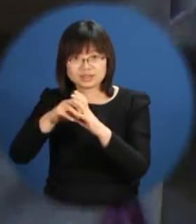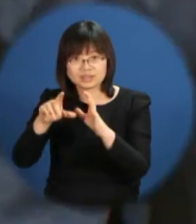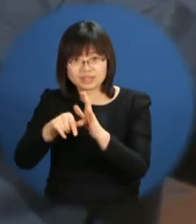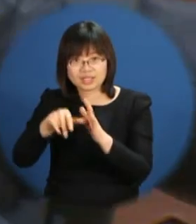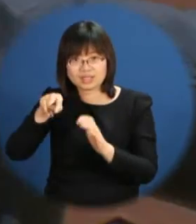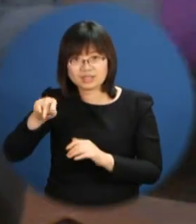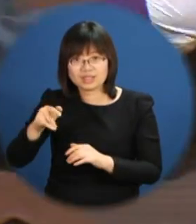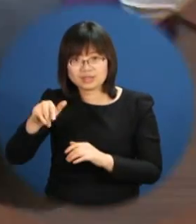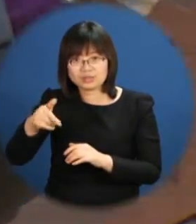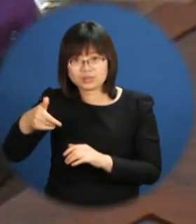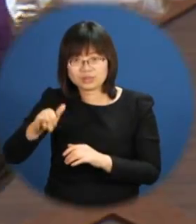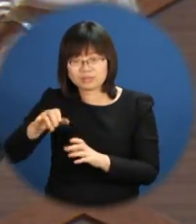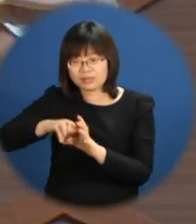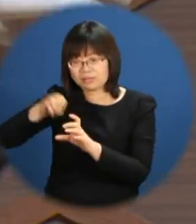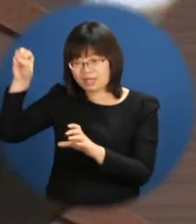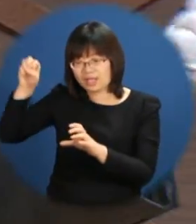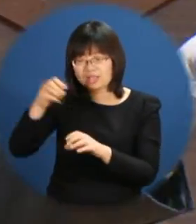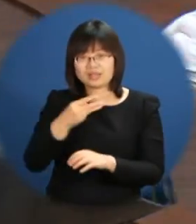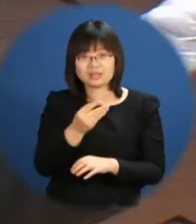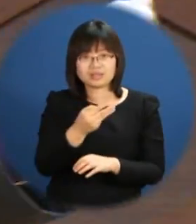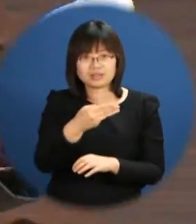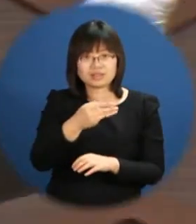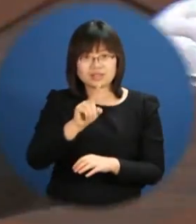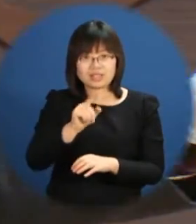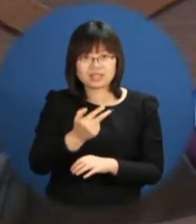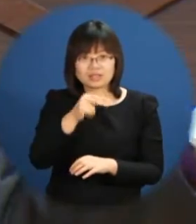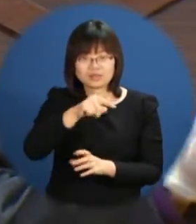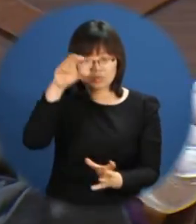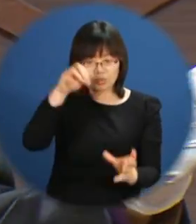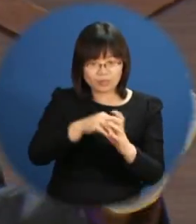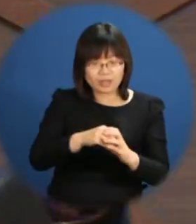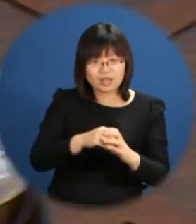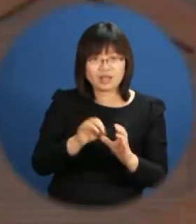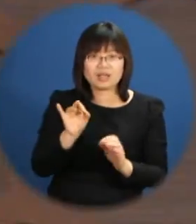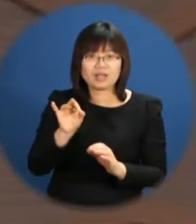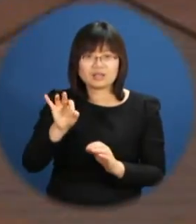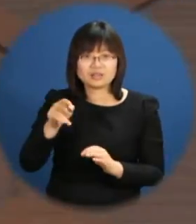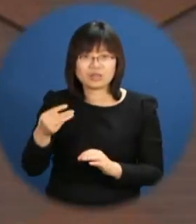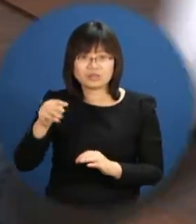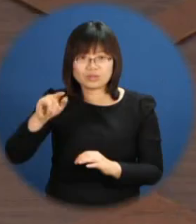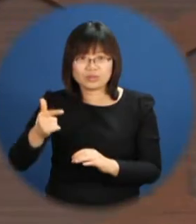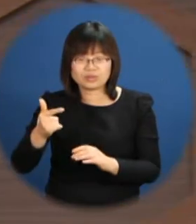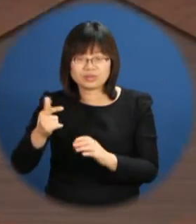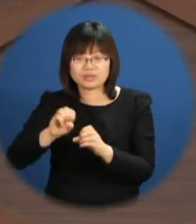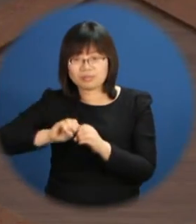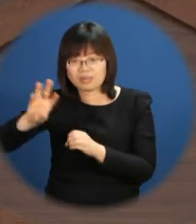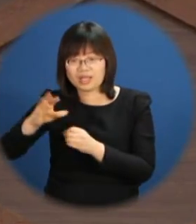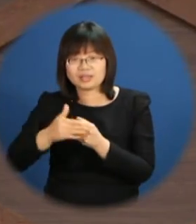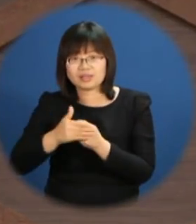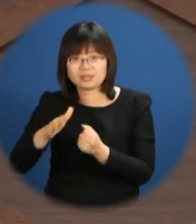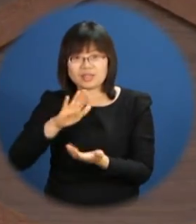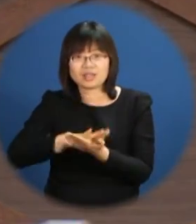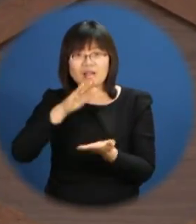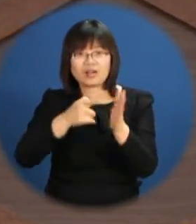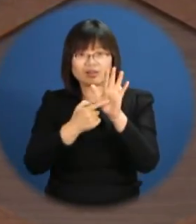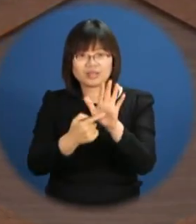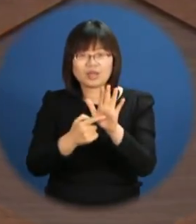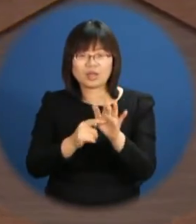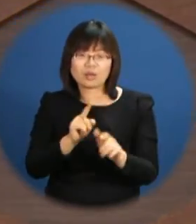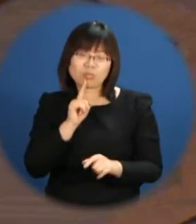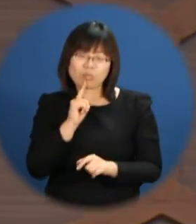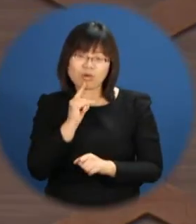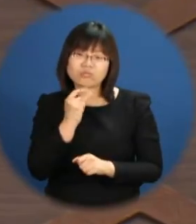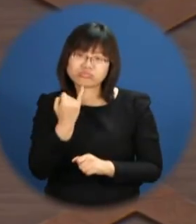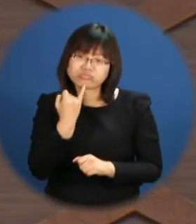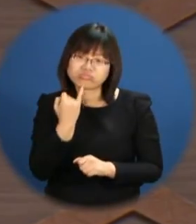빠져서 탄소 랑 합치고 서 그 10 손은 빠져나가면서 열을 낸 달 말은